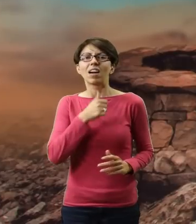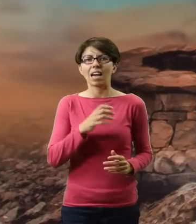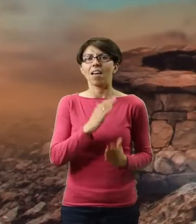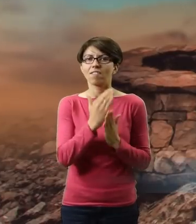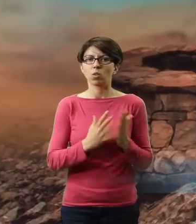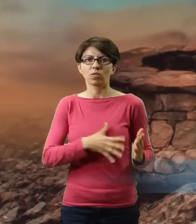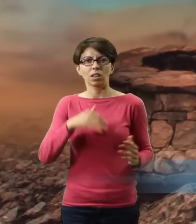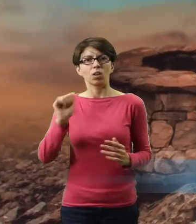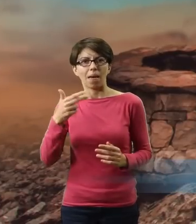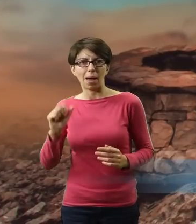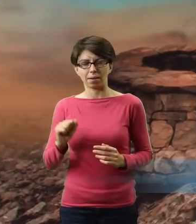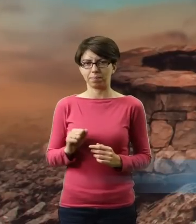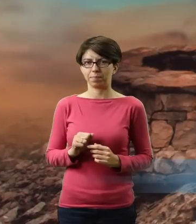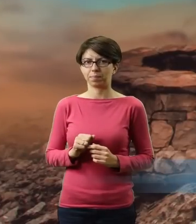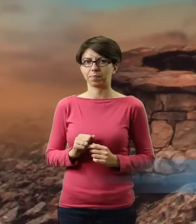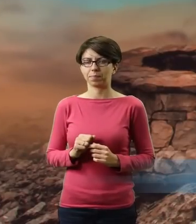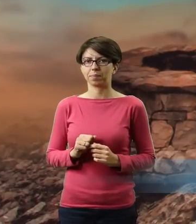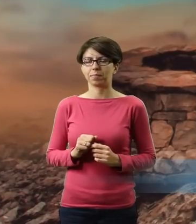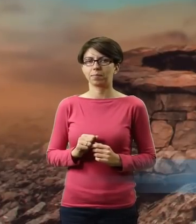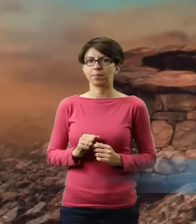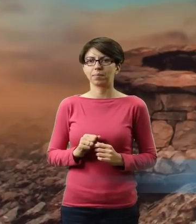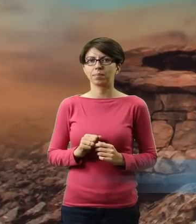z Ewangelii według Świętego Jana